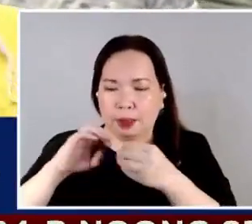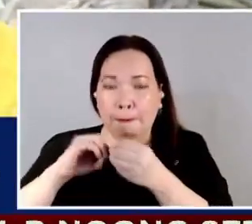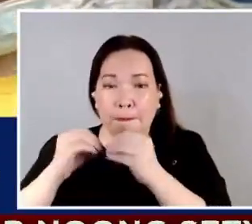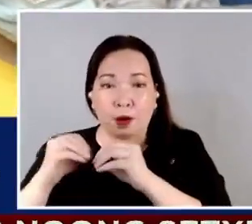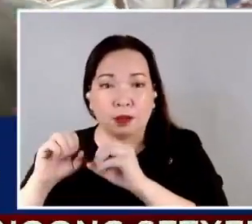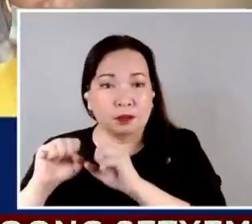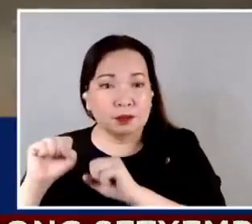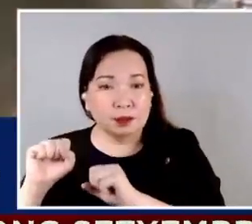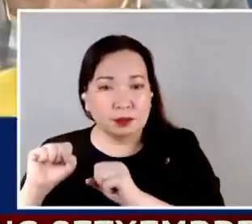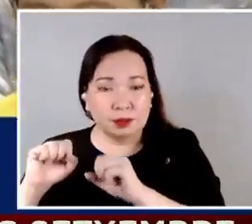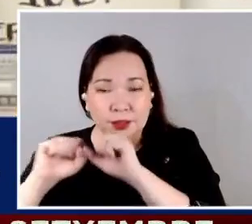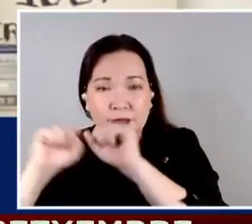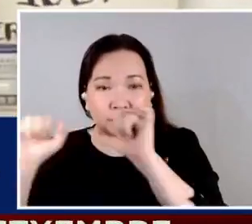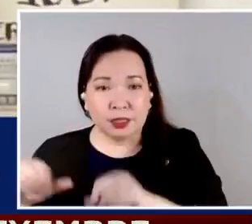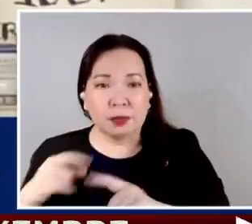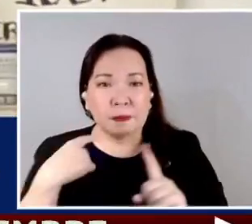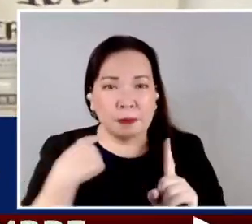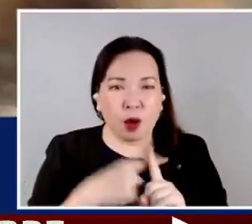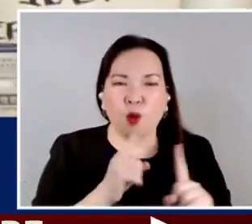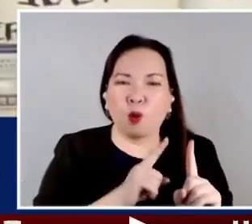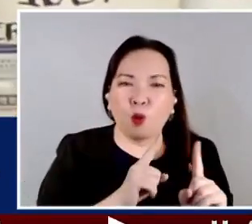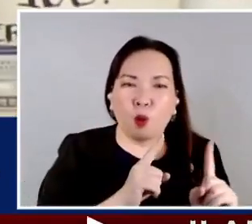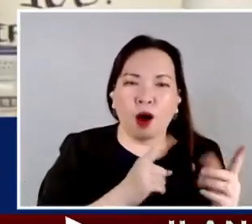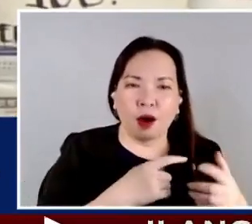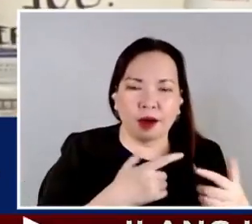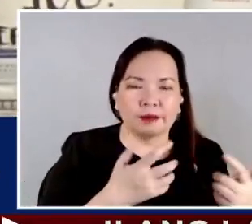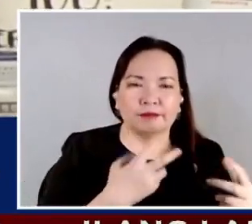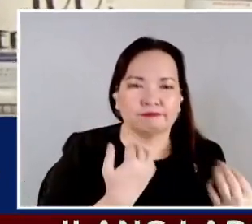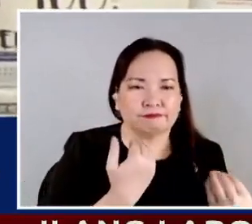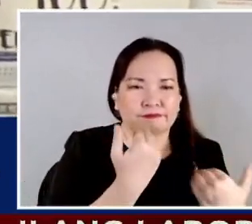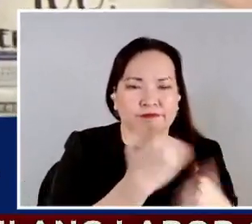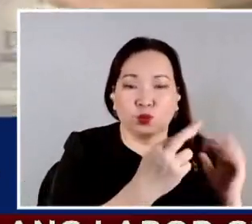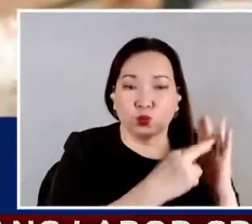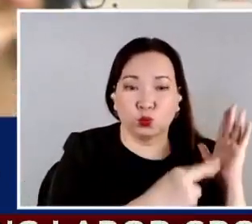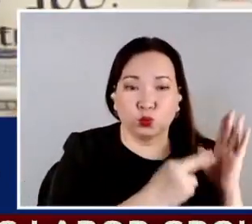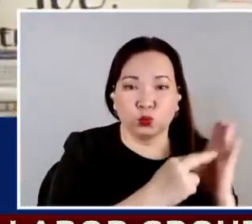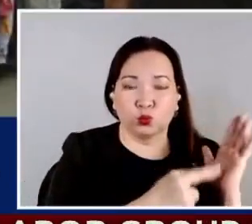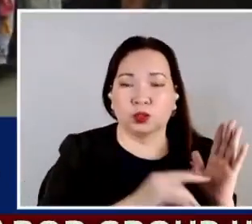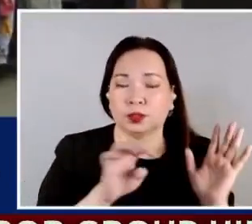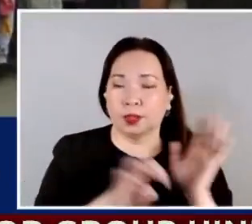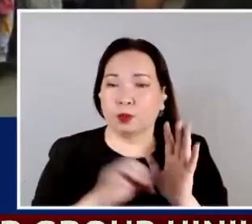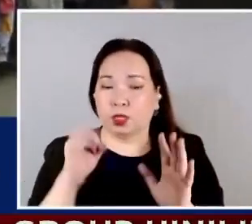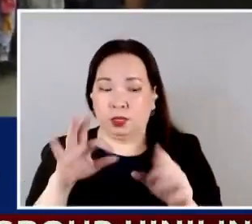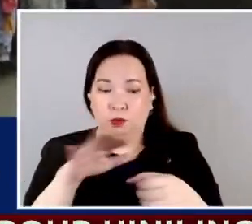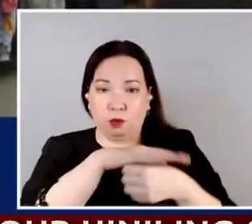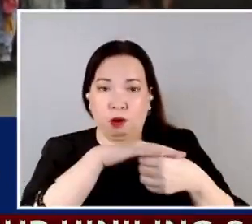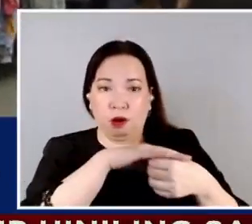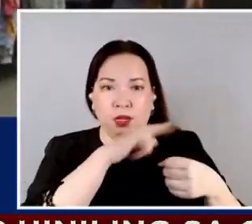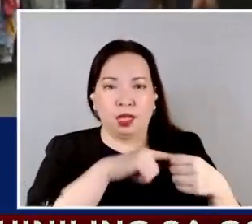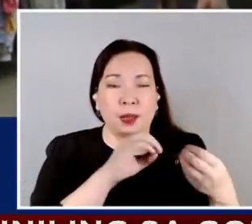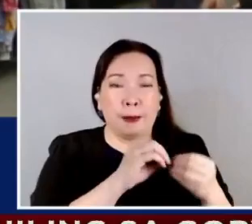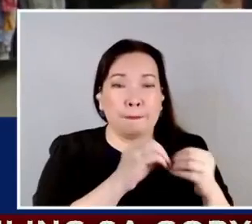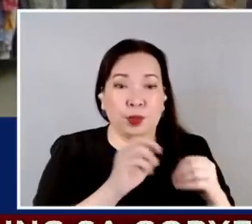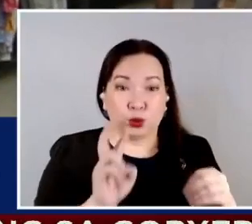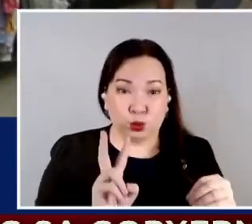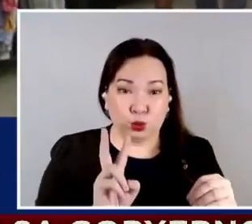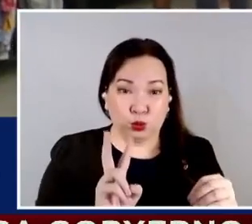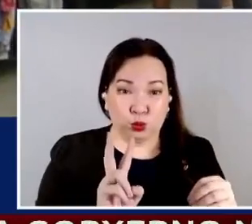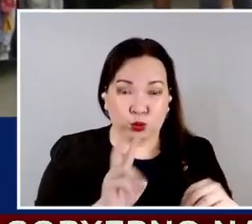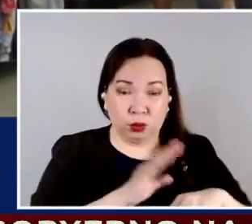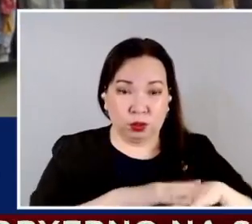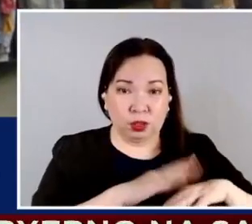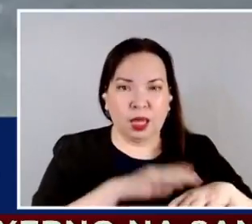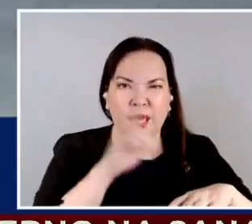at kaakibat nitong restrictions. Kung dati, kapag ang isang lugar ay nasa ilalim ng alert level 2, kailangan na magsara ng